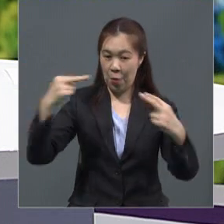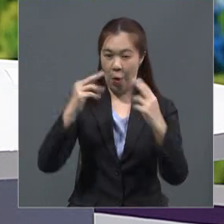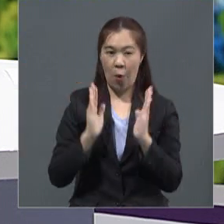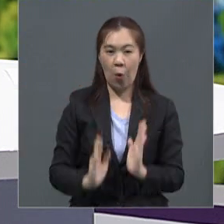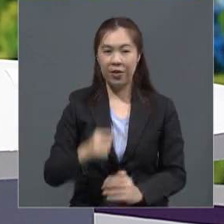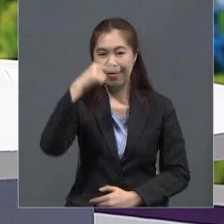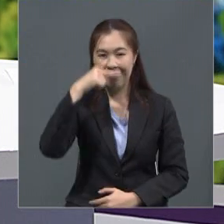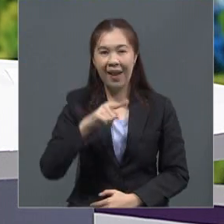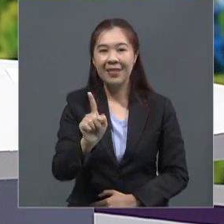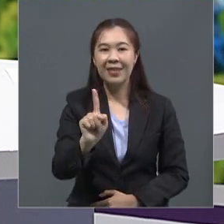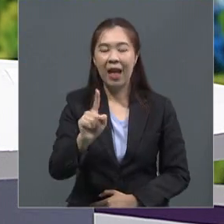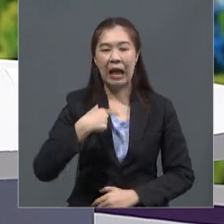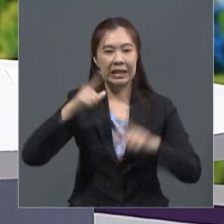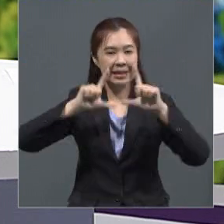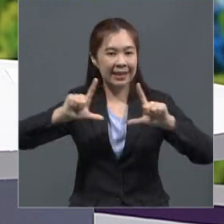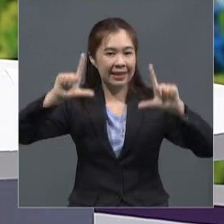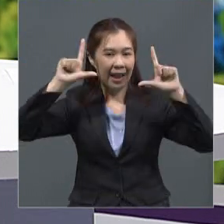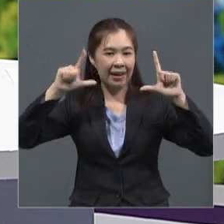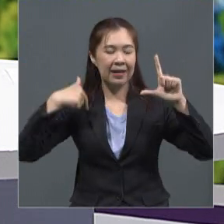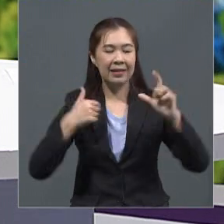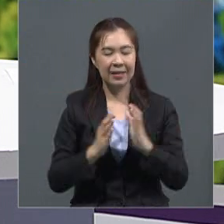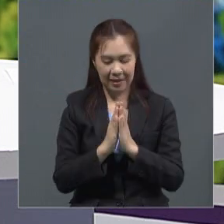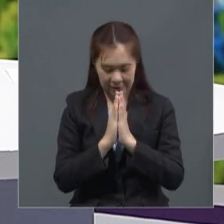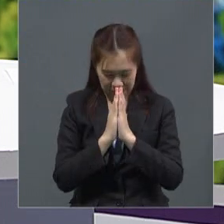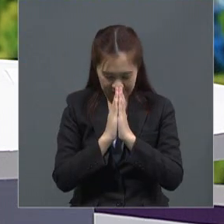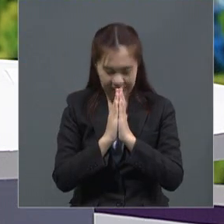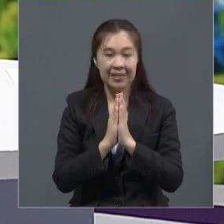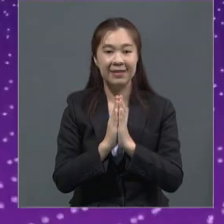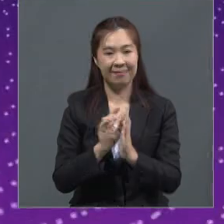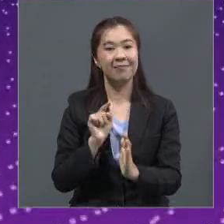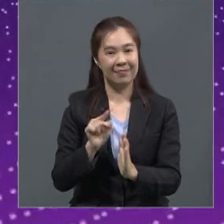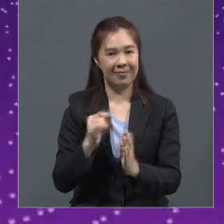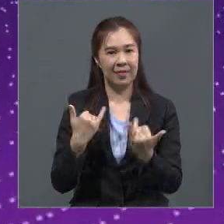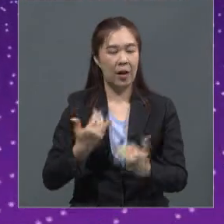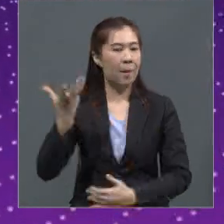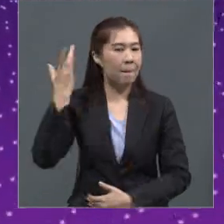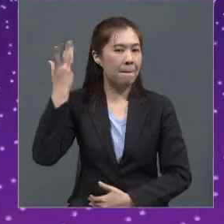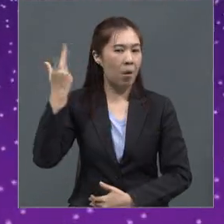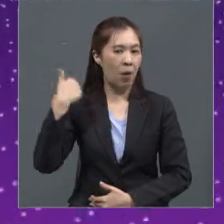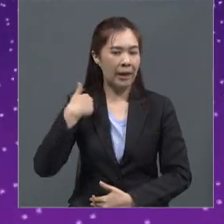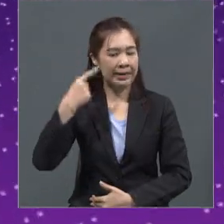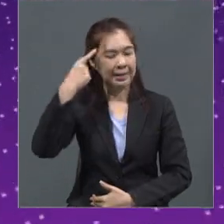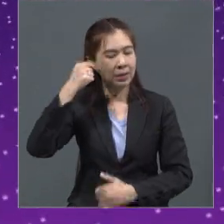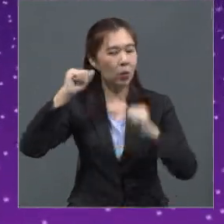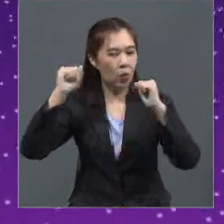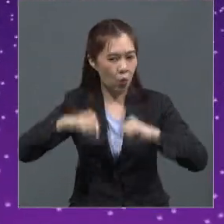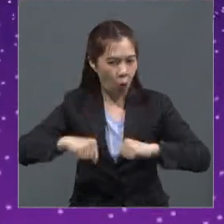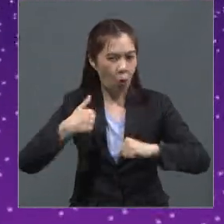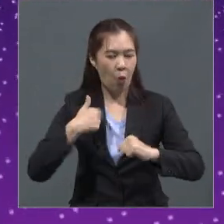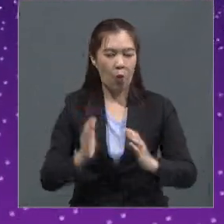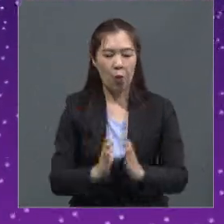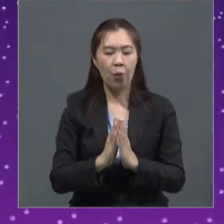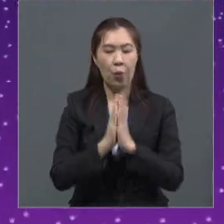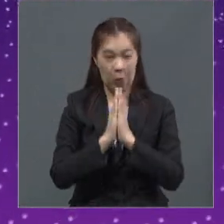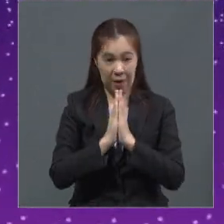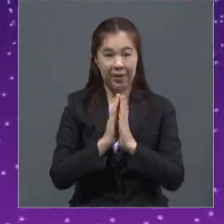ไหว้การไหว้เนี่ยเป็นเอกลักษณ์อันโดดเด่นของไทยนะครับเมื่อวานนี้เนี่ยที่ประชุมคณะรัฐมนตรีก็เลยมีมติเห็นชอบให้การไหว้เป็นเอกลักษณ์ประจำ